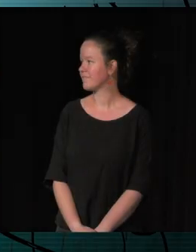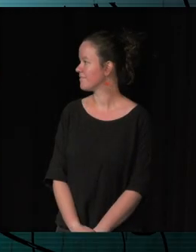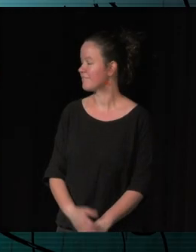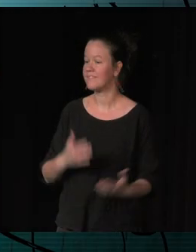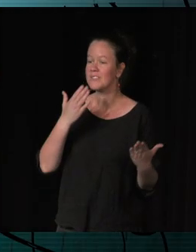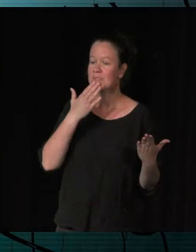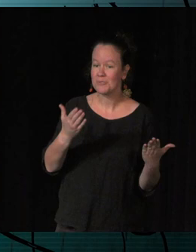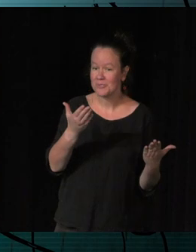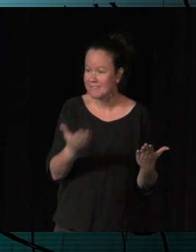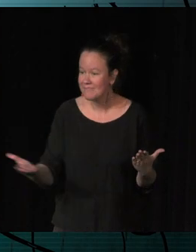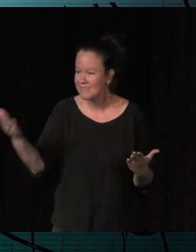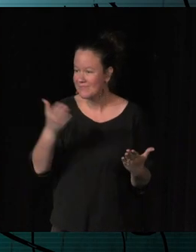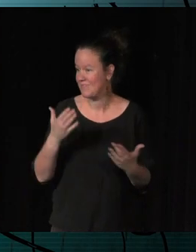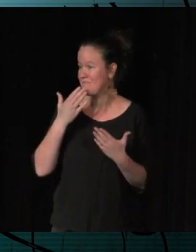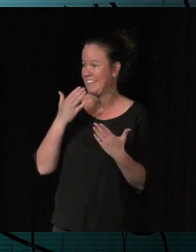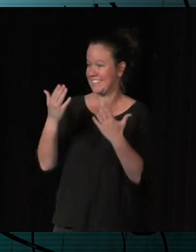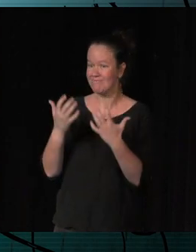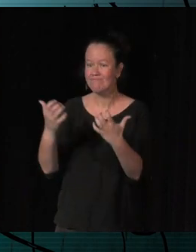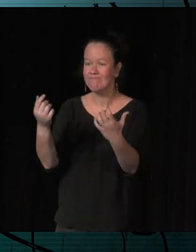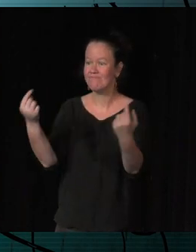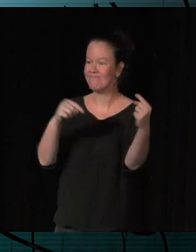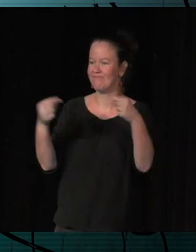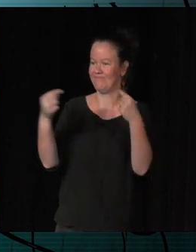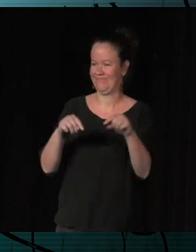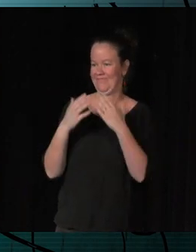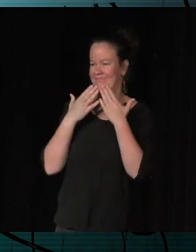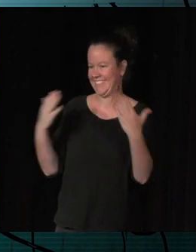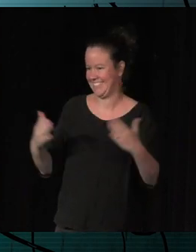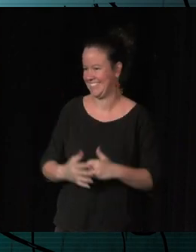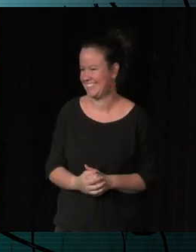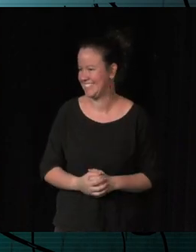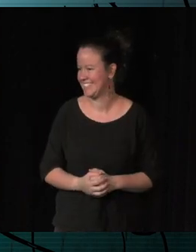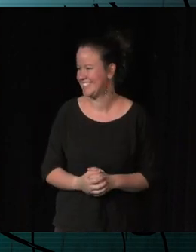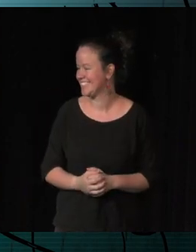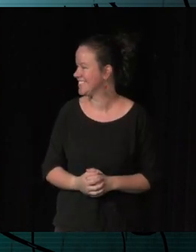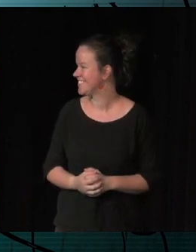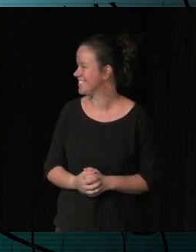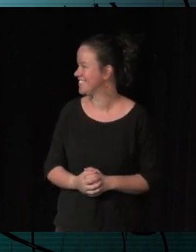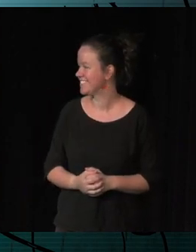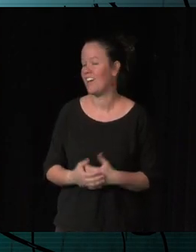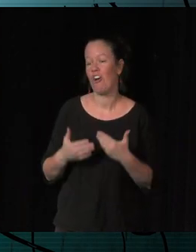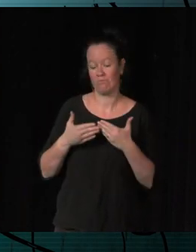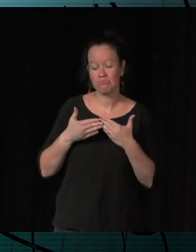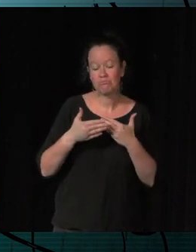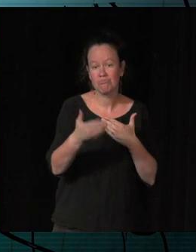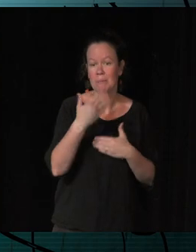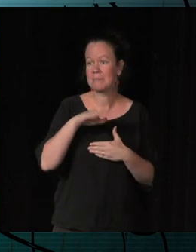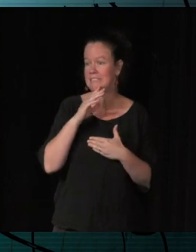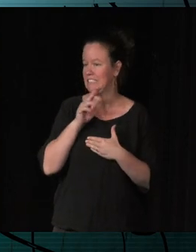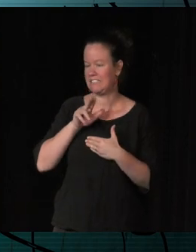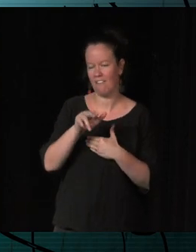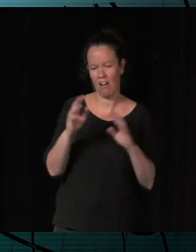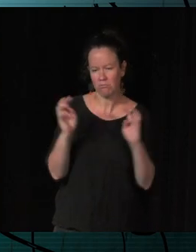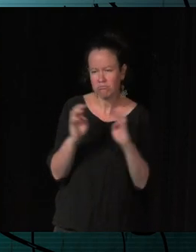bonjour à toutes et à tous merci d'être venu si nombreux pour notre forum du jeu vidéo alors on va avoir plein de tables rondes qui vont s'enchaîner cet